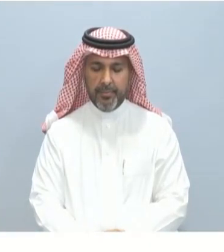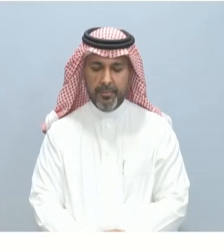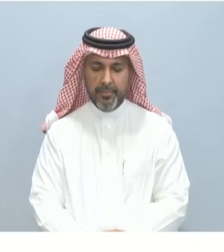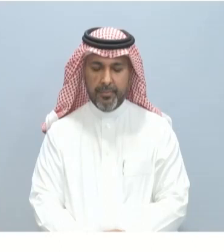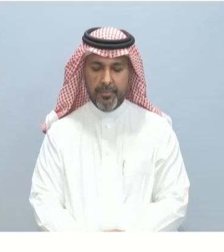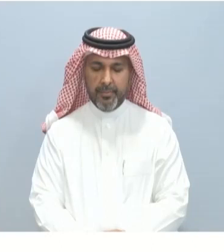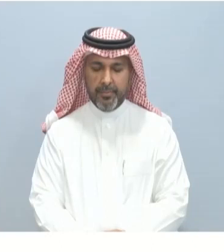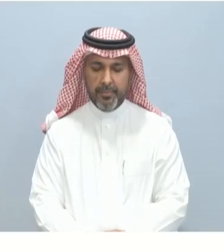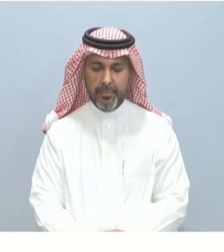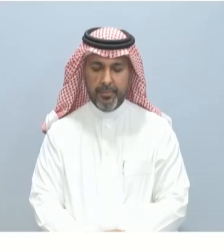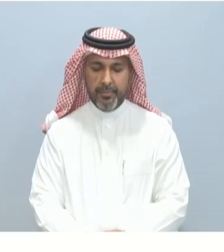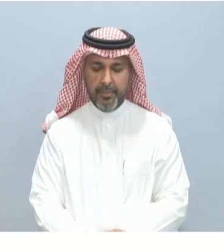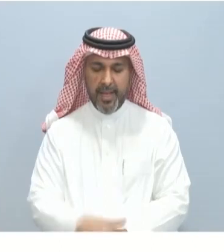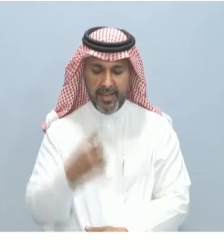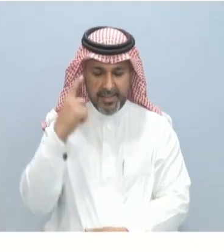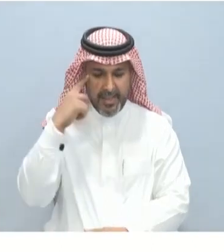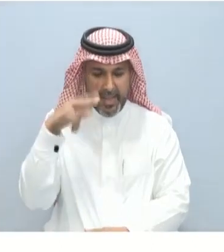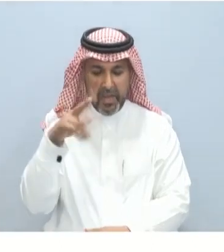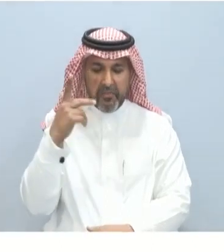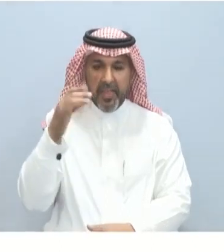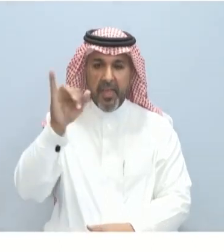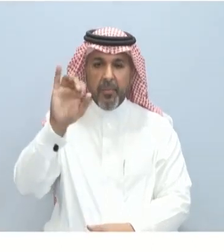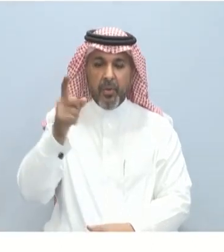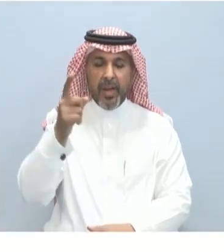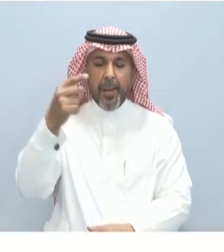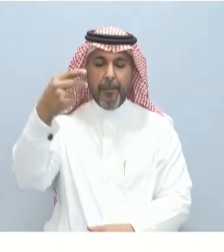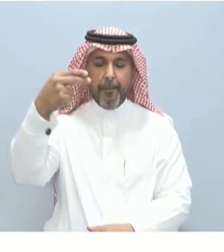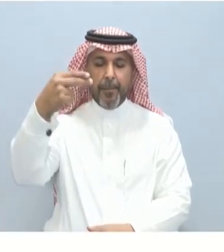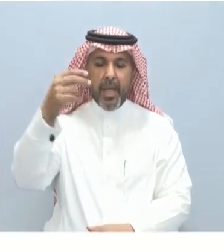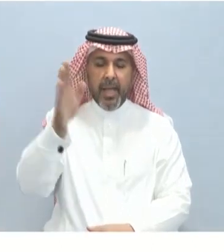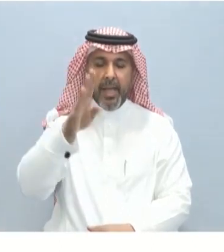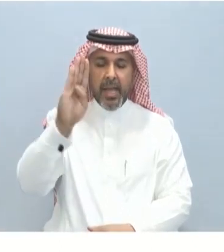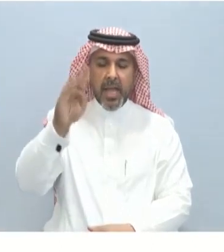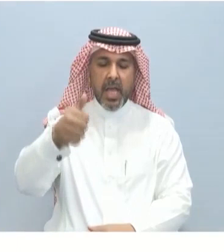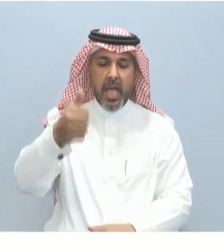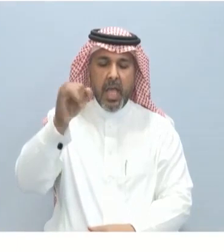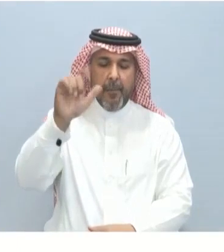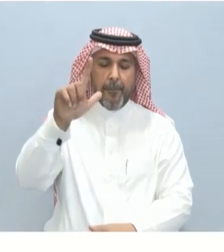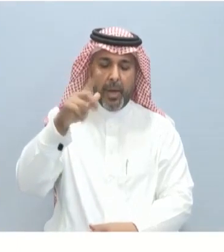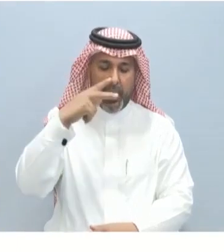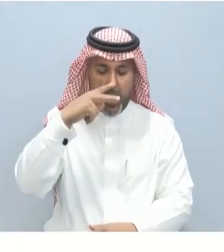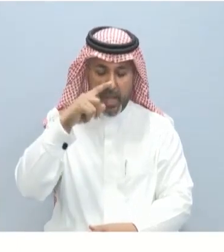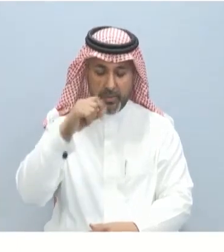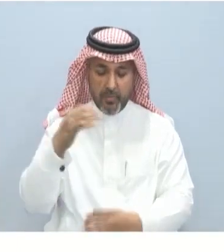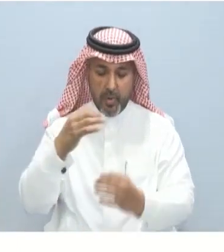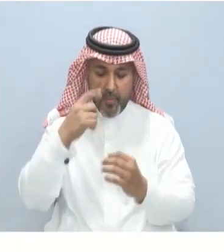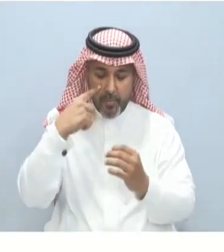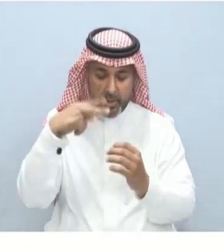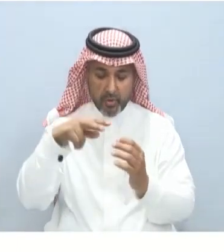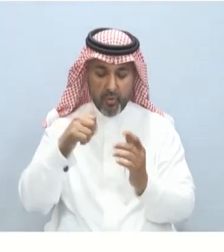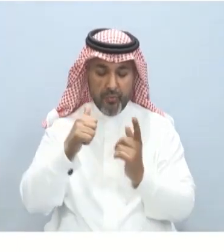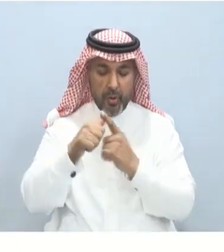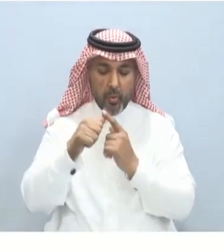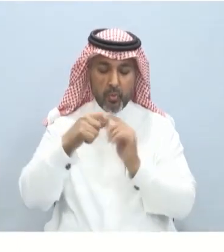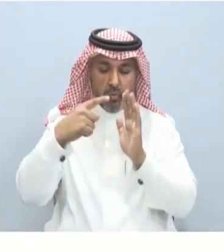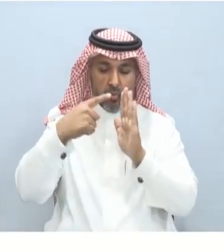الان مربعا كاملا ما هي الفائده من تحقق الشروط الثلاث باعتبارها مربع كامل